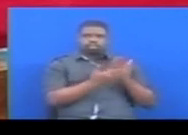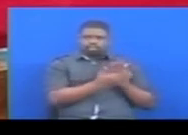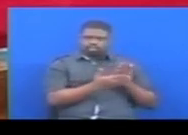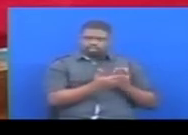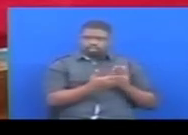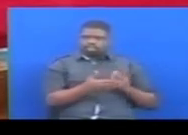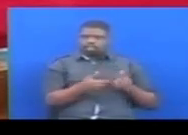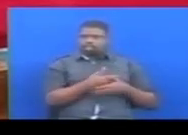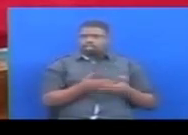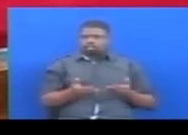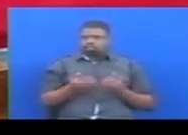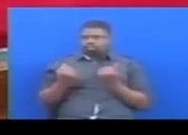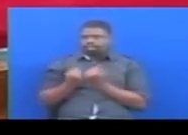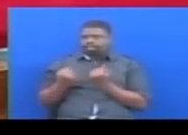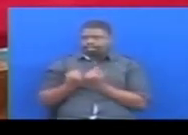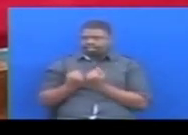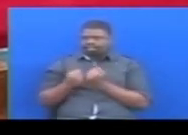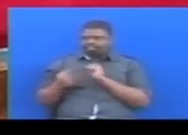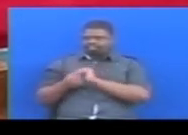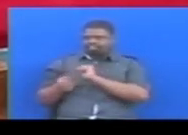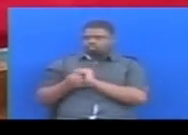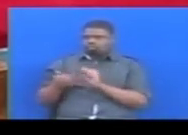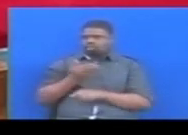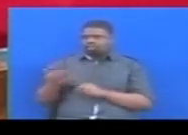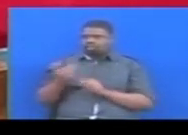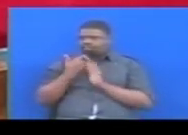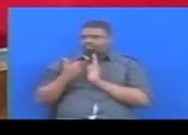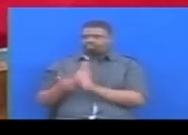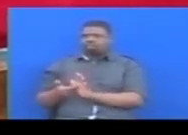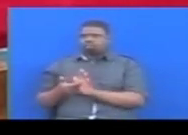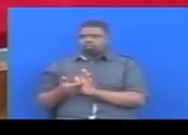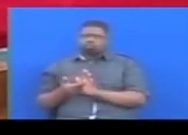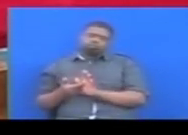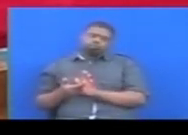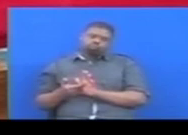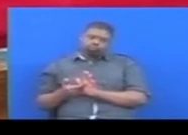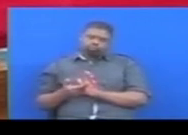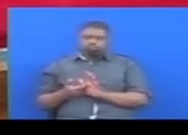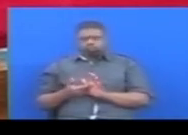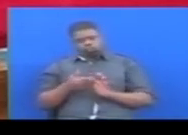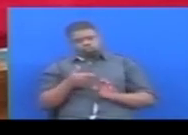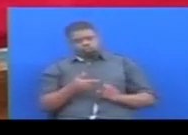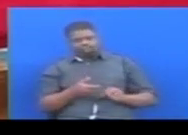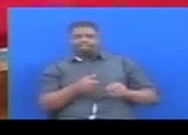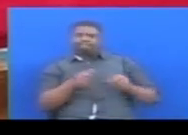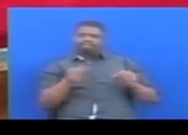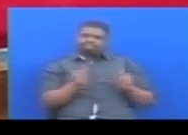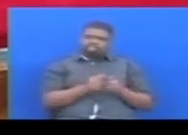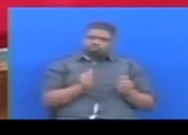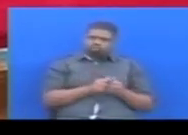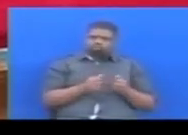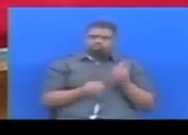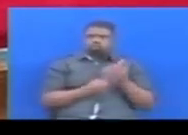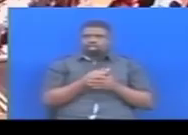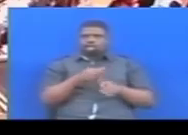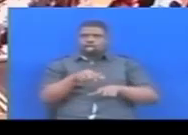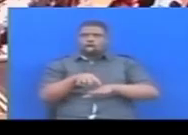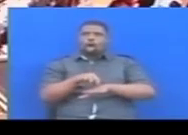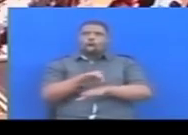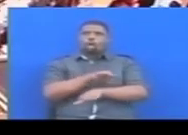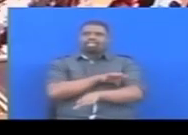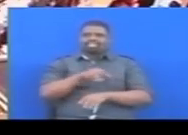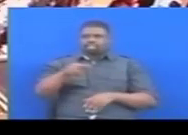hata kutengeneza vitu vingine kama vile mazao yanayotokana na ngozi za ng'ombe wetu.